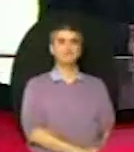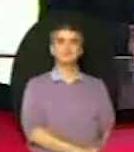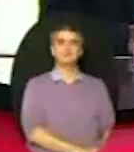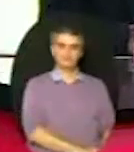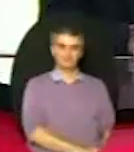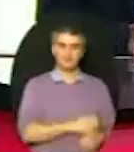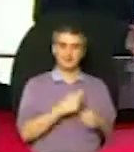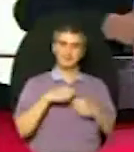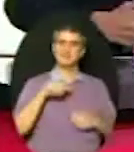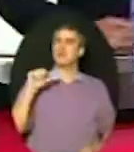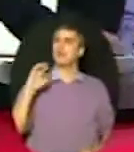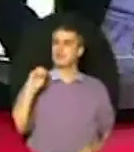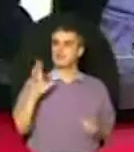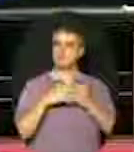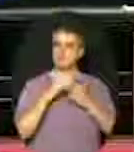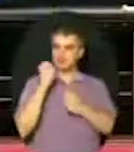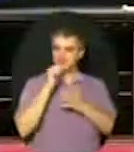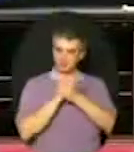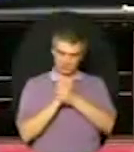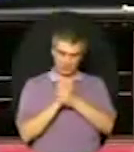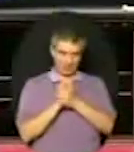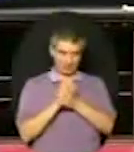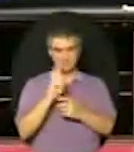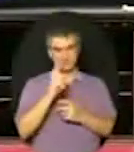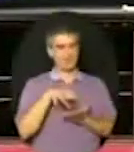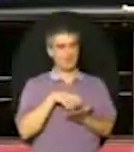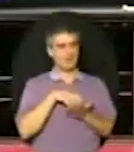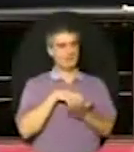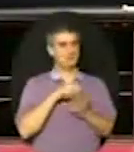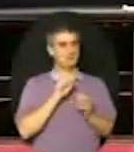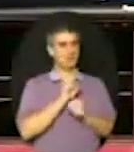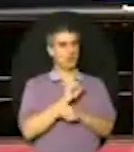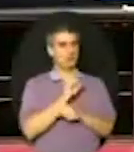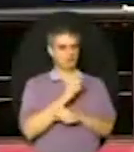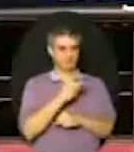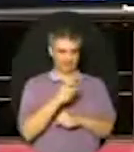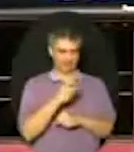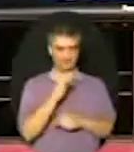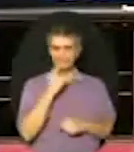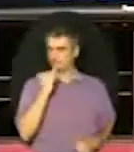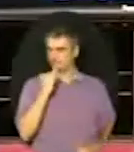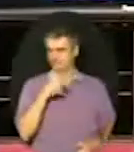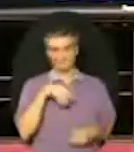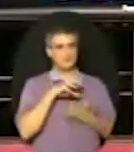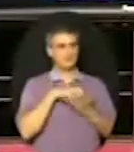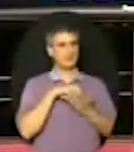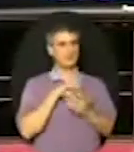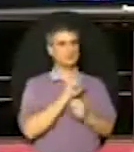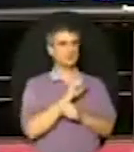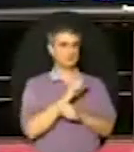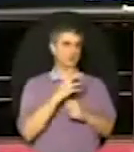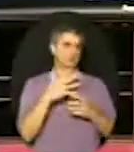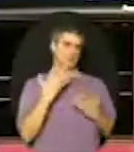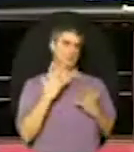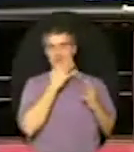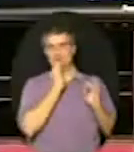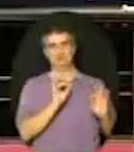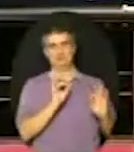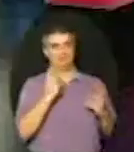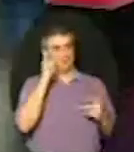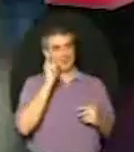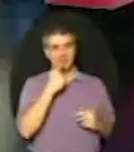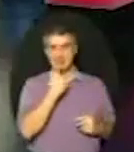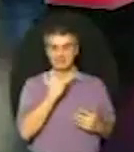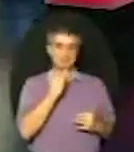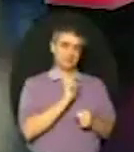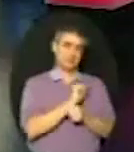חבר הכנסת אראל מרגלית, המחנה הציוני, שלום לך. שלום לך. מי שמרכז את האופוזיציה, נכון? כן. ככה זה נקרא, מרכז האופוזיציה. אופוזיציה זה משהו רציני. זהו, לא יודעת